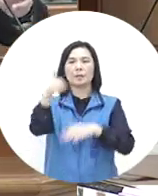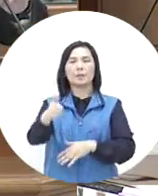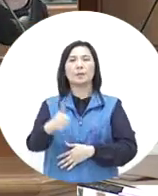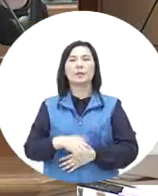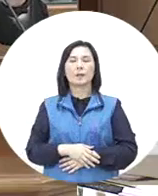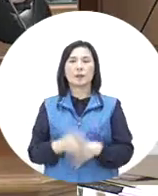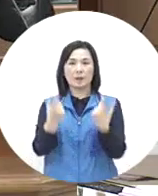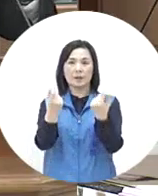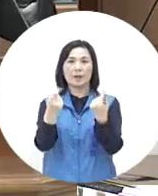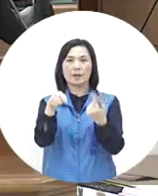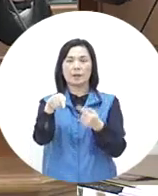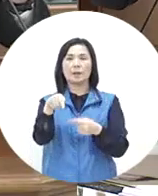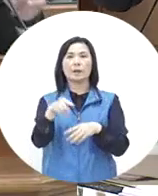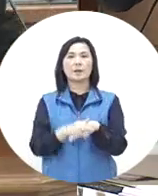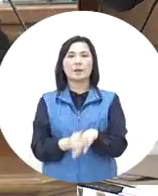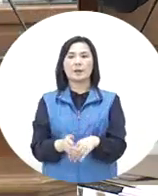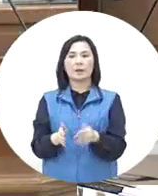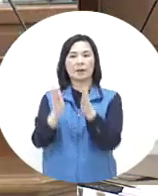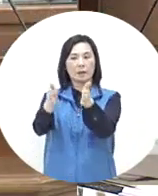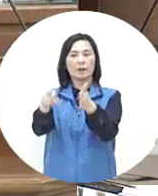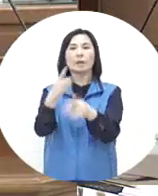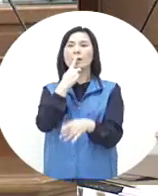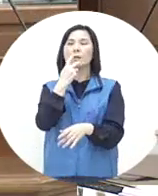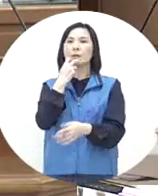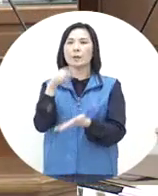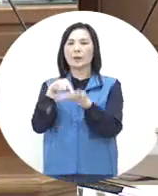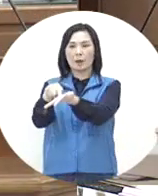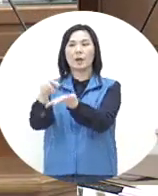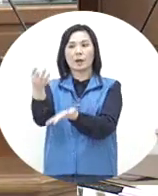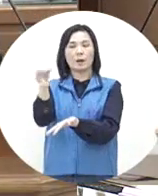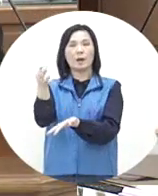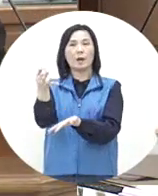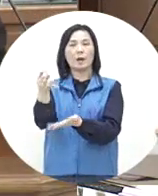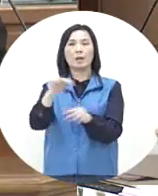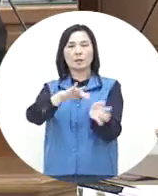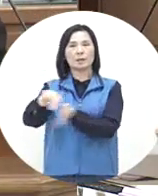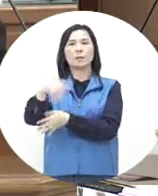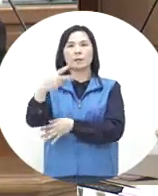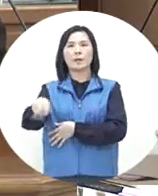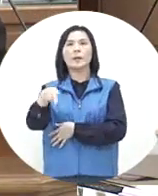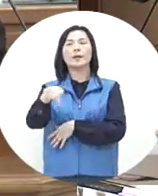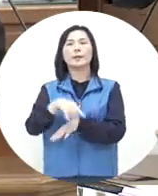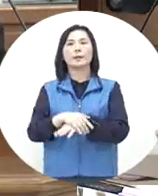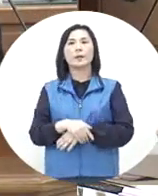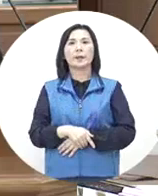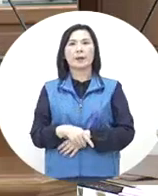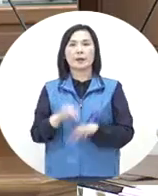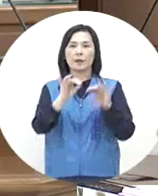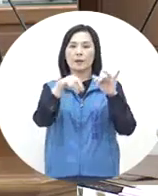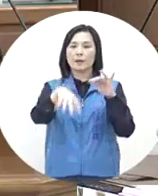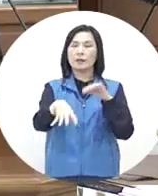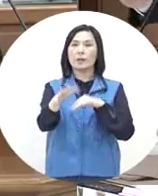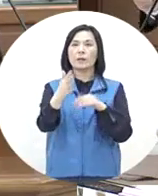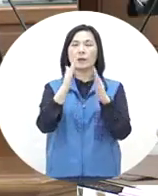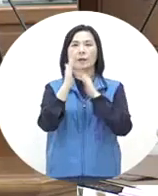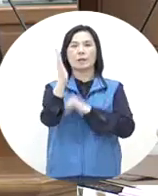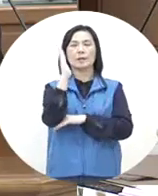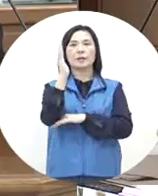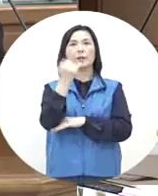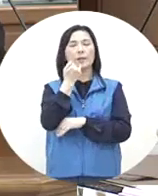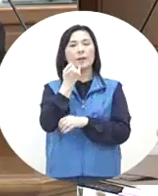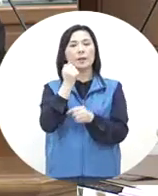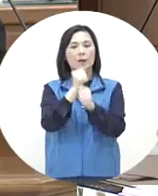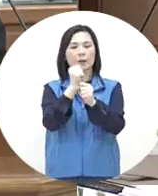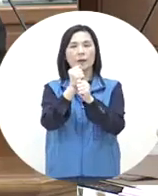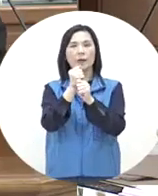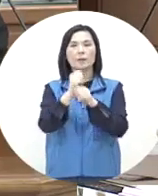一样，除了向中央争取经费之外，我想江山委员那边也会努力啦。但我们地方可以做的，哦，